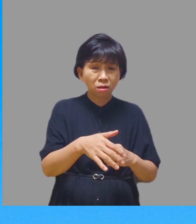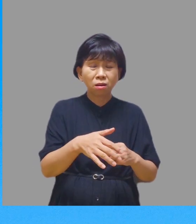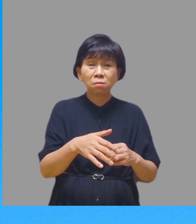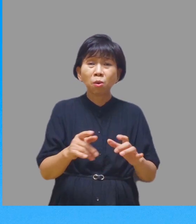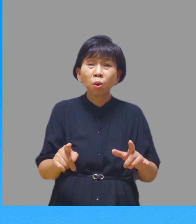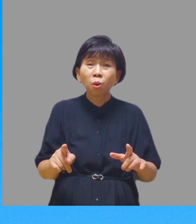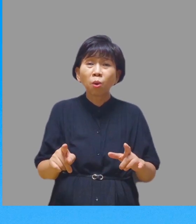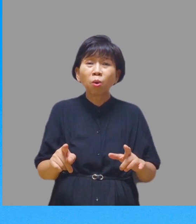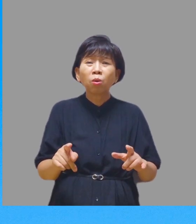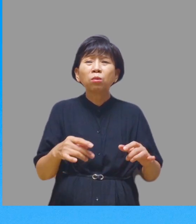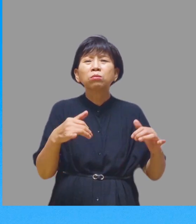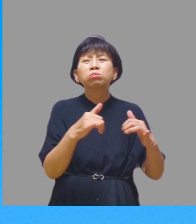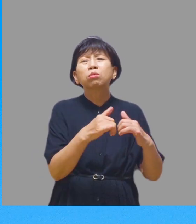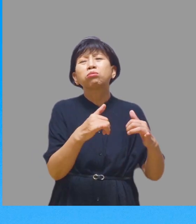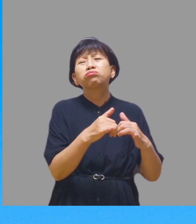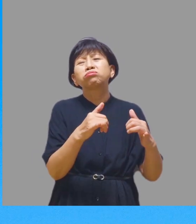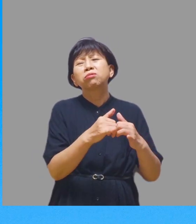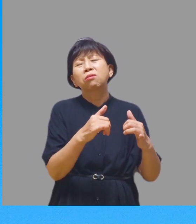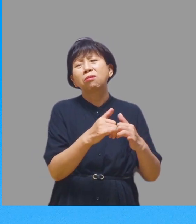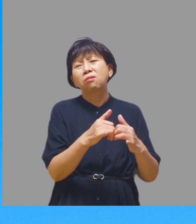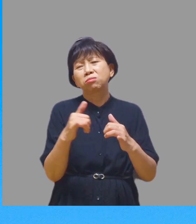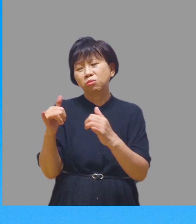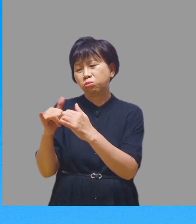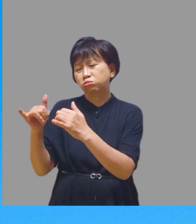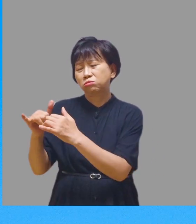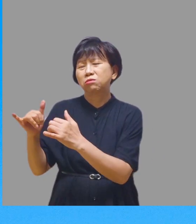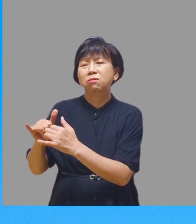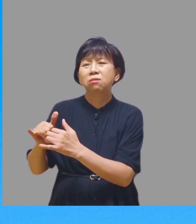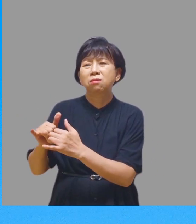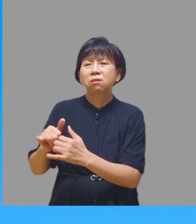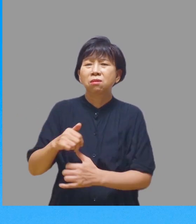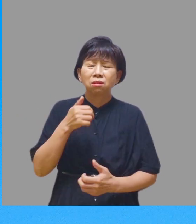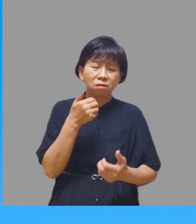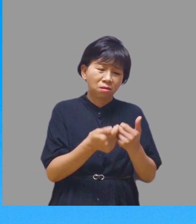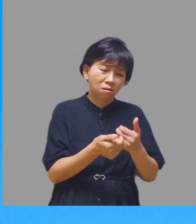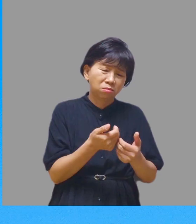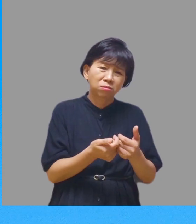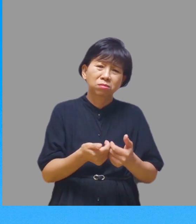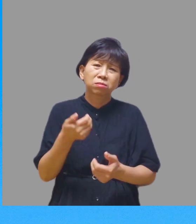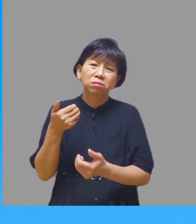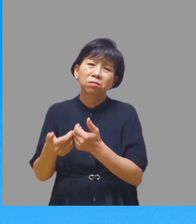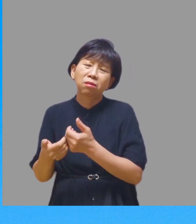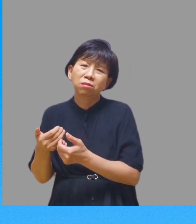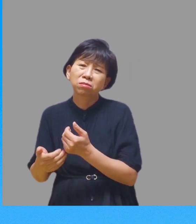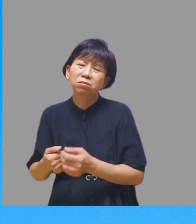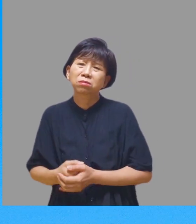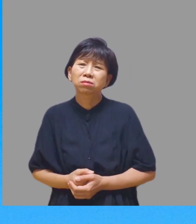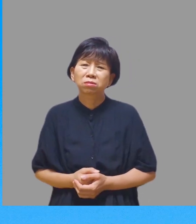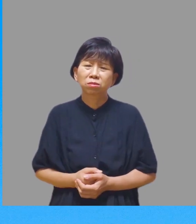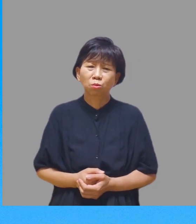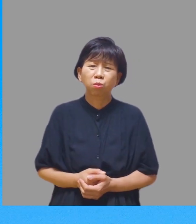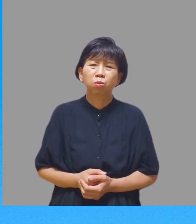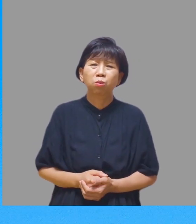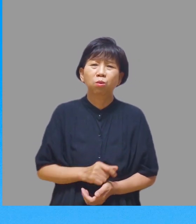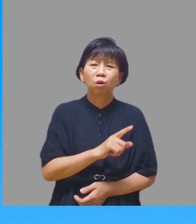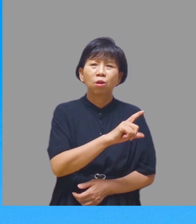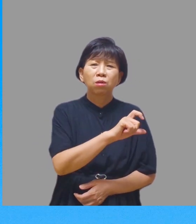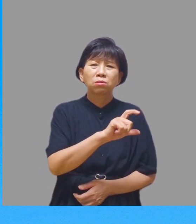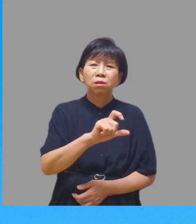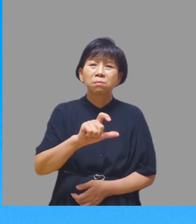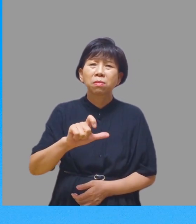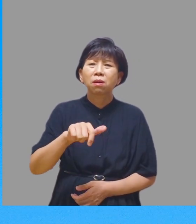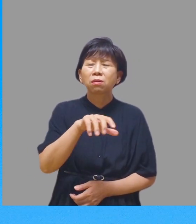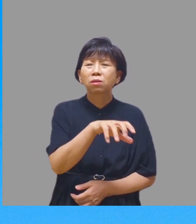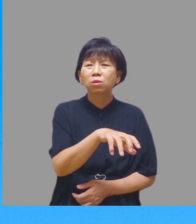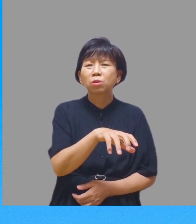한 나라에서만 봐도 갈등들이 있습니다. 요즘에 네팔에서 갈등이 좀 있어요. 우리가 협력하는